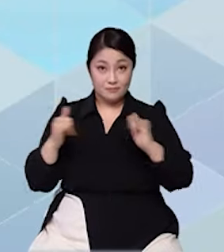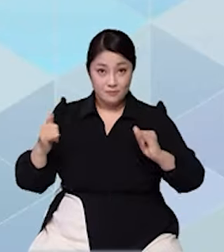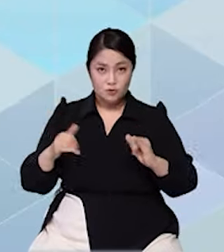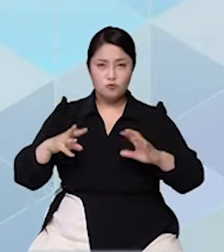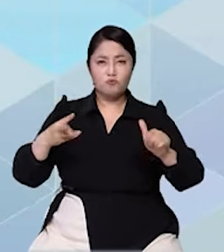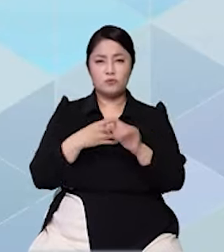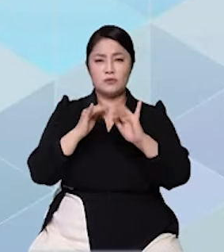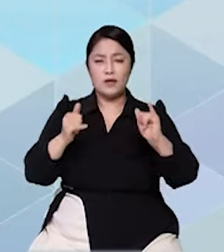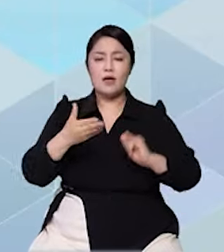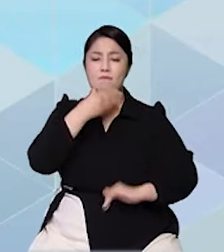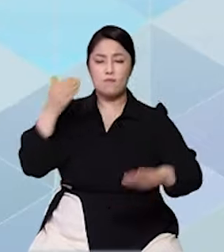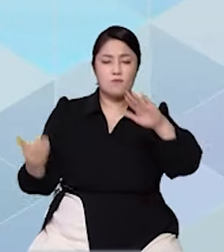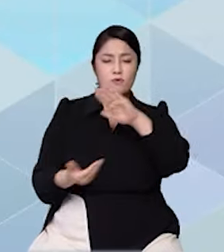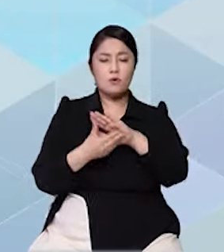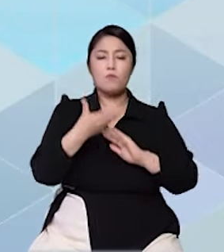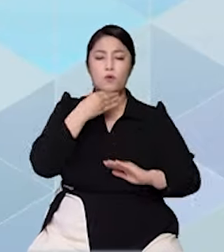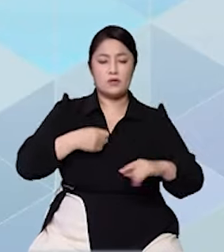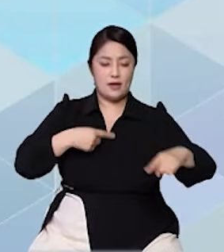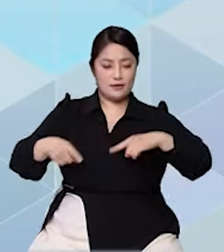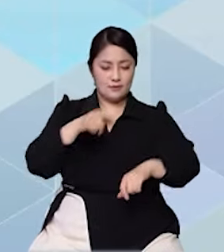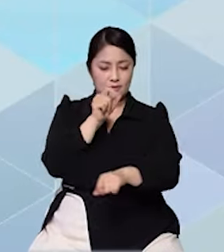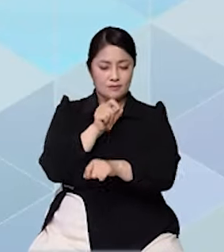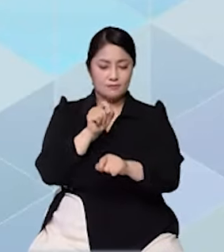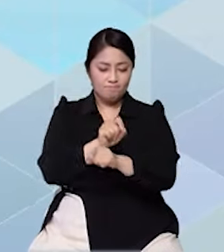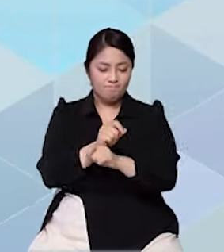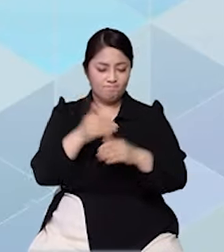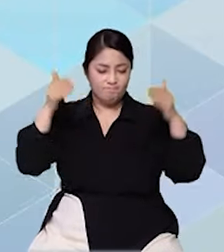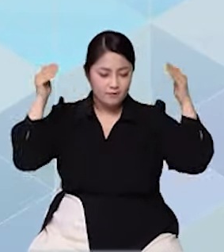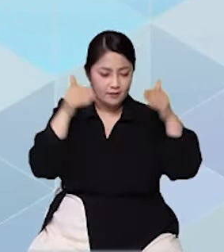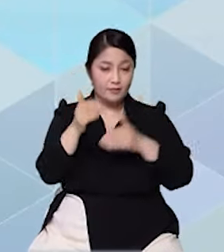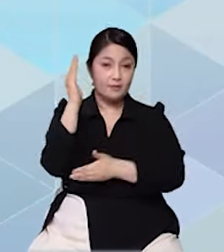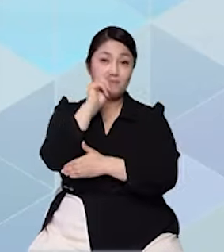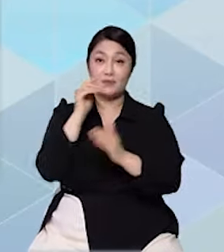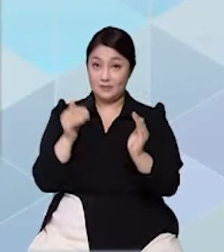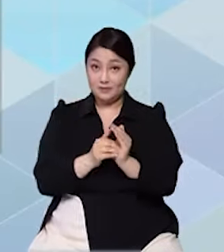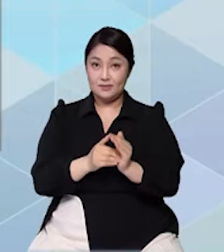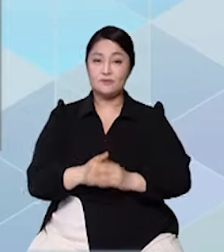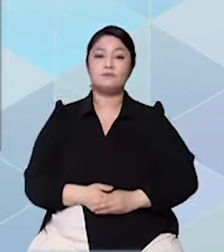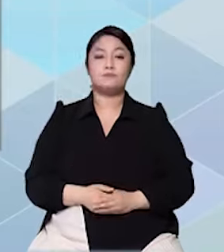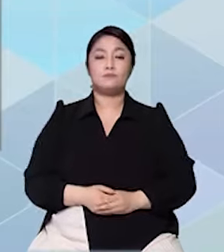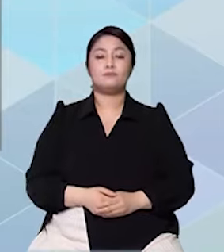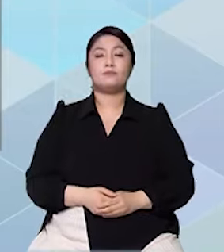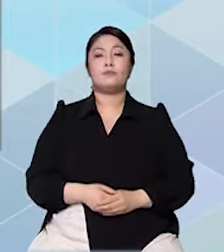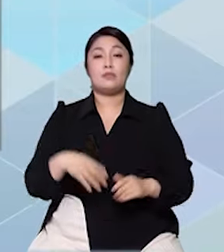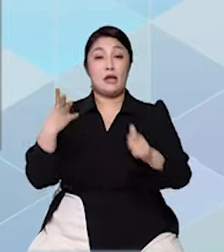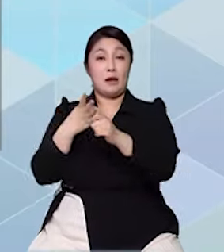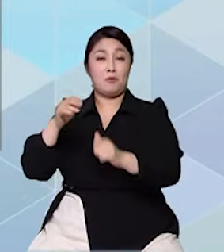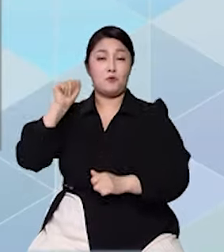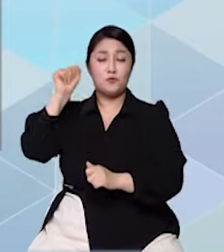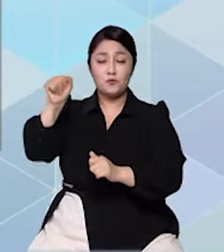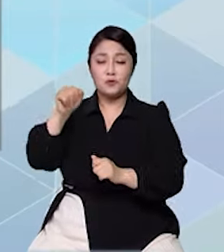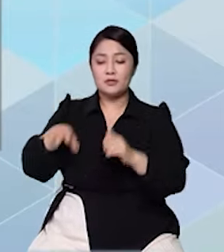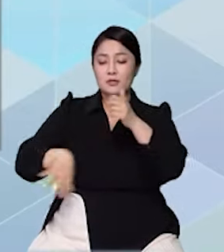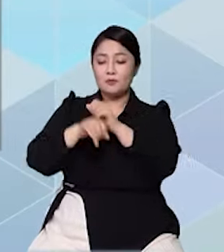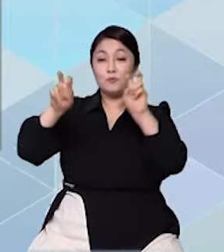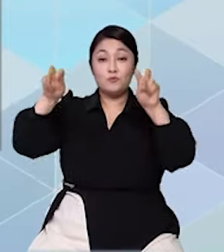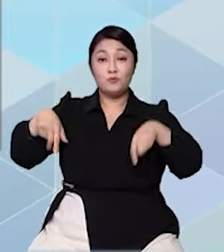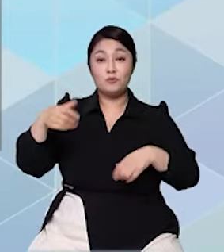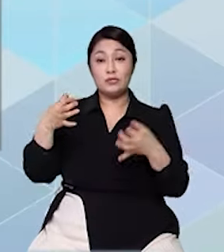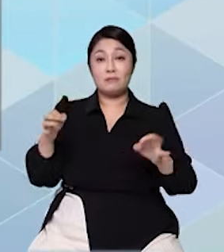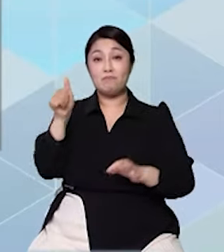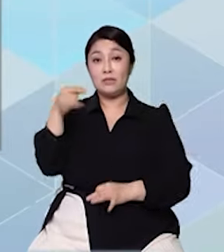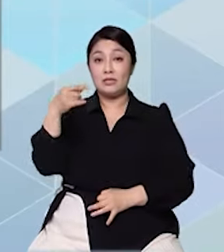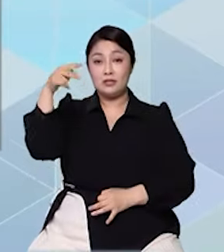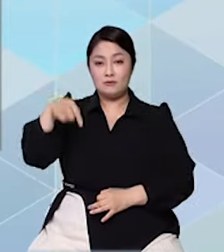국민행복시대 구현을 위한 복지 행정의 매진하겠다 는 폼입니다 네 번째 도전에 나서는 무소속 김이수 예비후보는